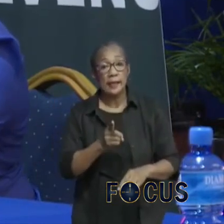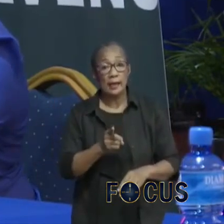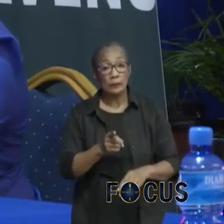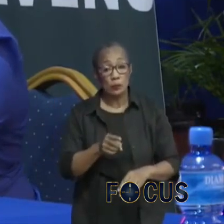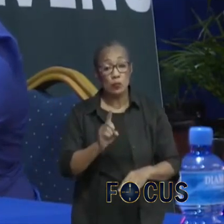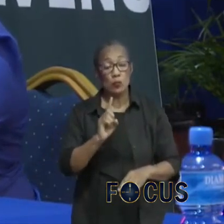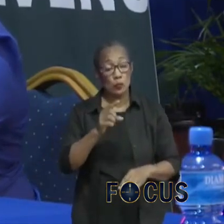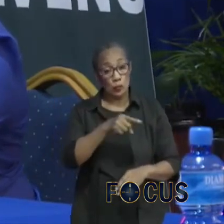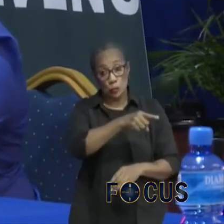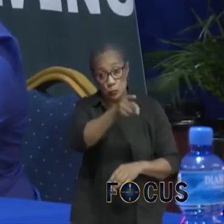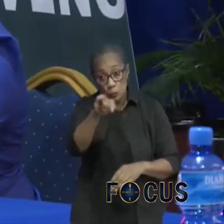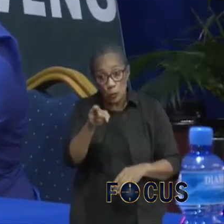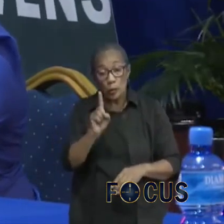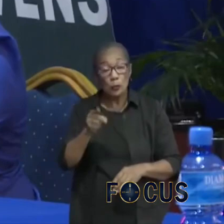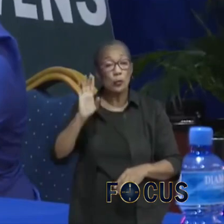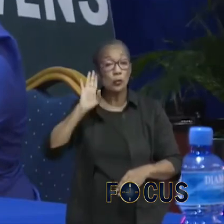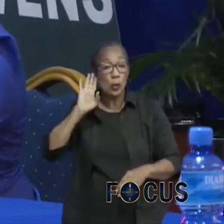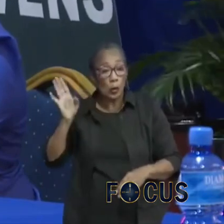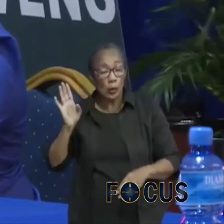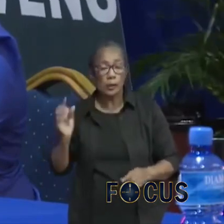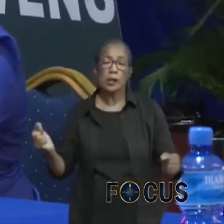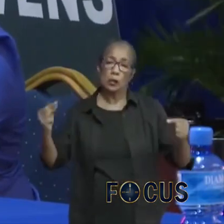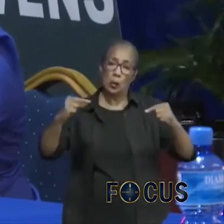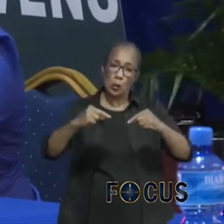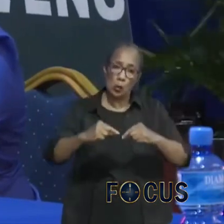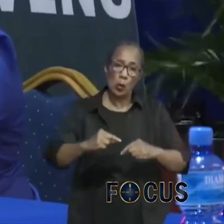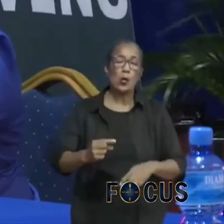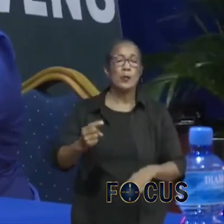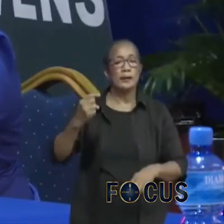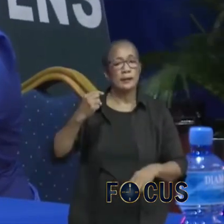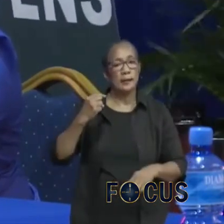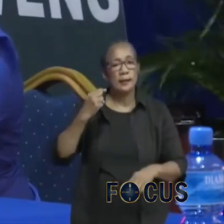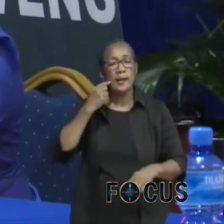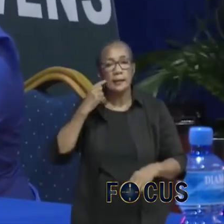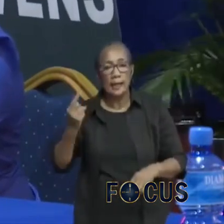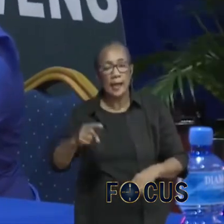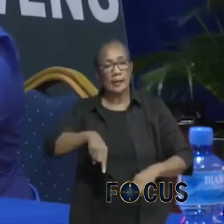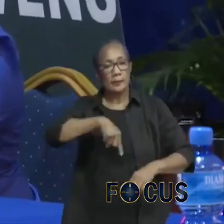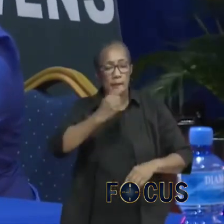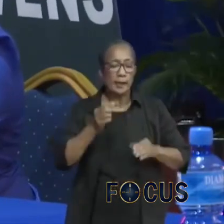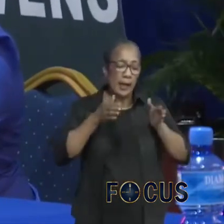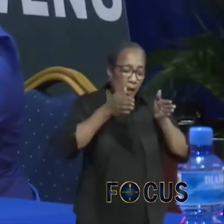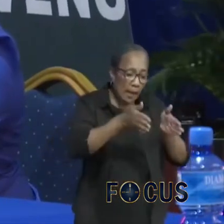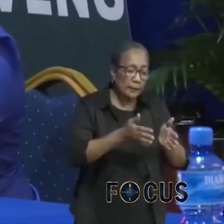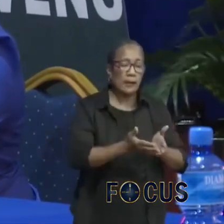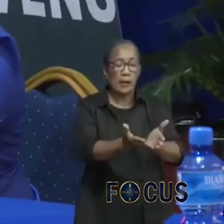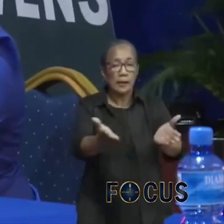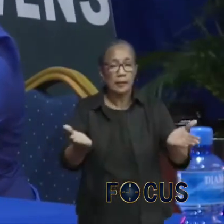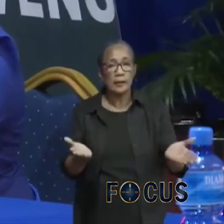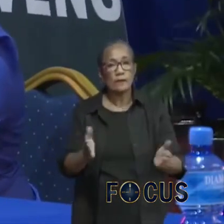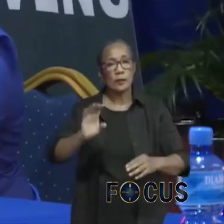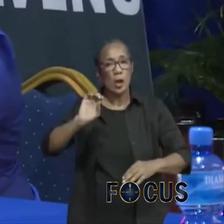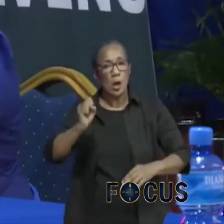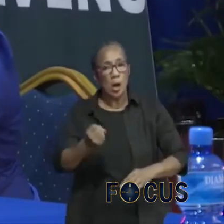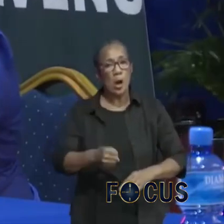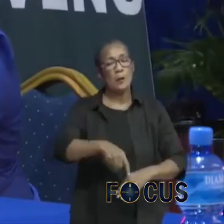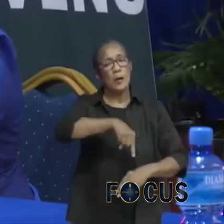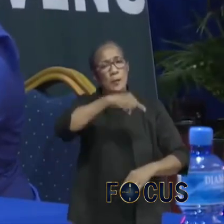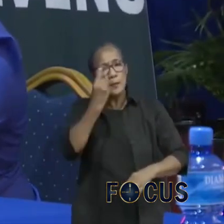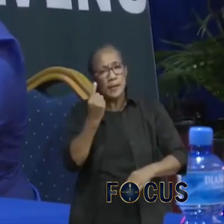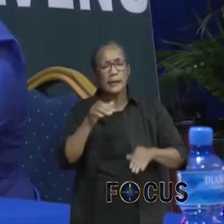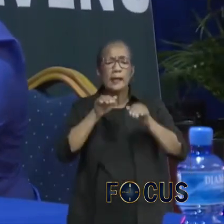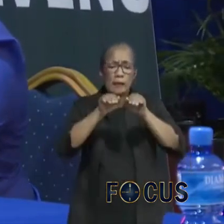dit hoort. Wij gaan de komende dagen meer aandacht hier aan geven om u meer te